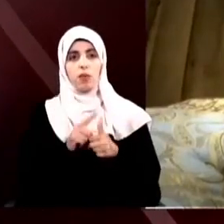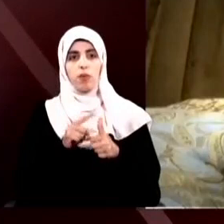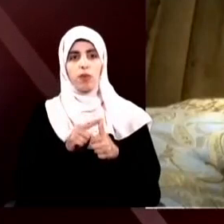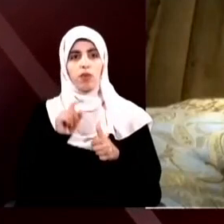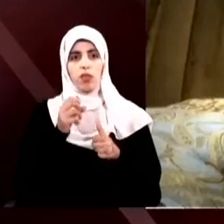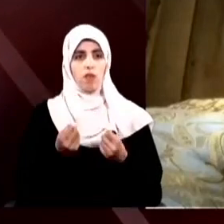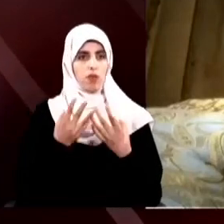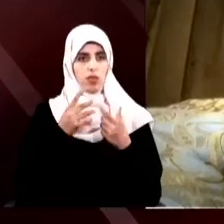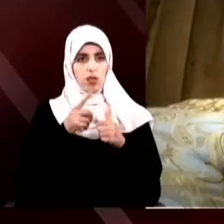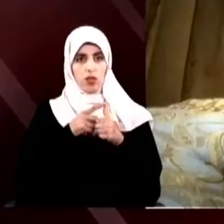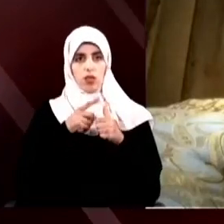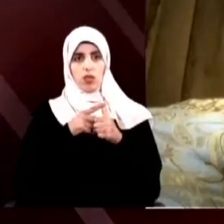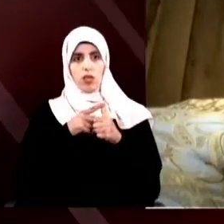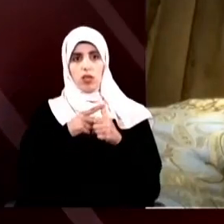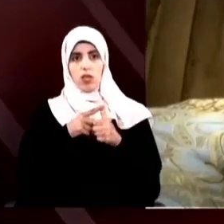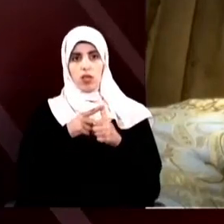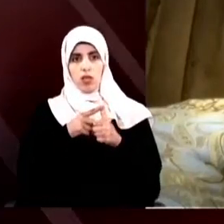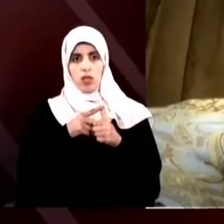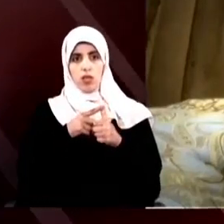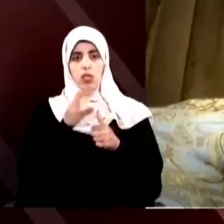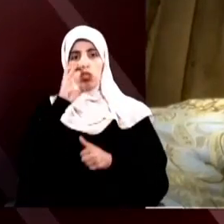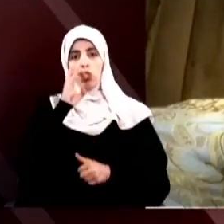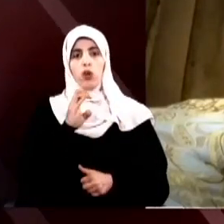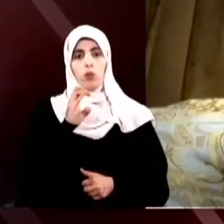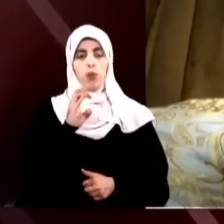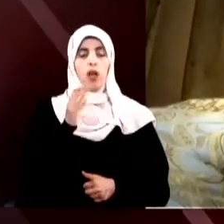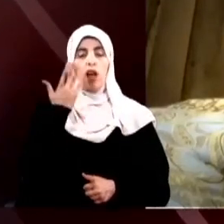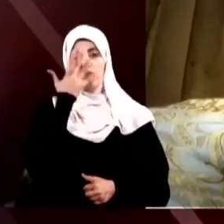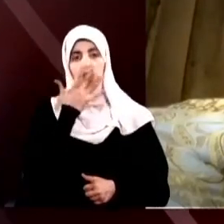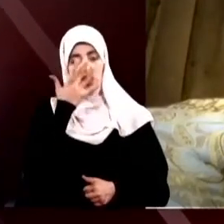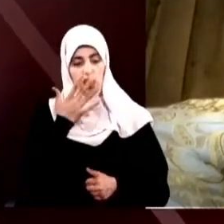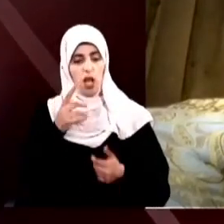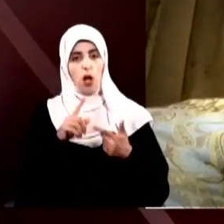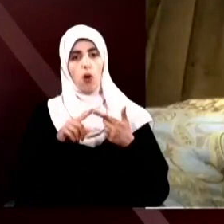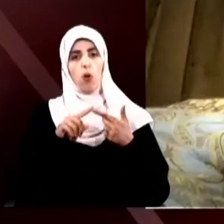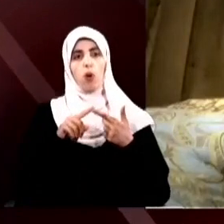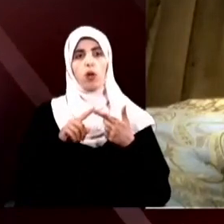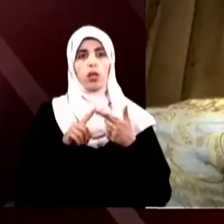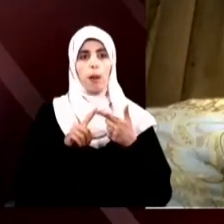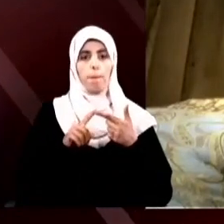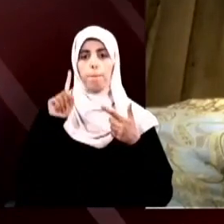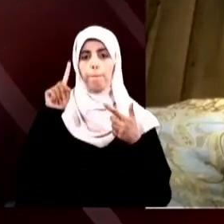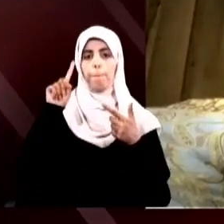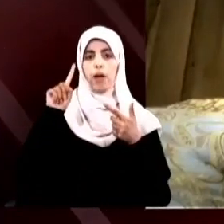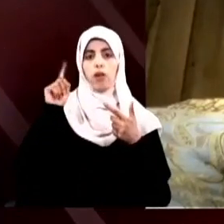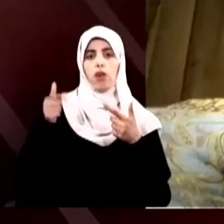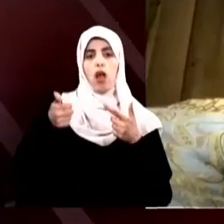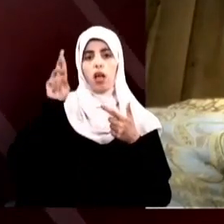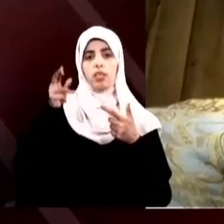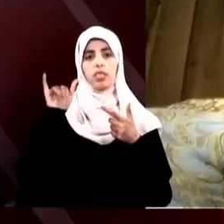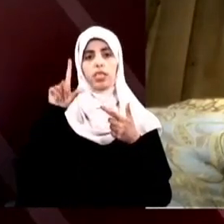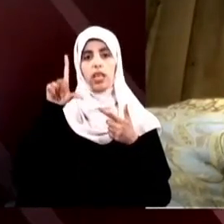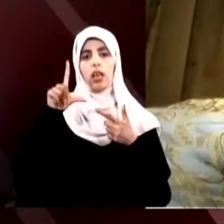التي اكتشفت في جمهورية جنوب أفريقيا وأخرى في البرازيل. ماذا